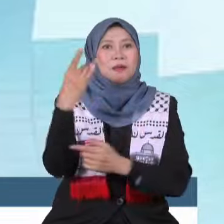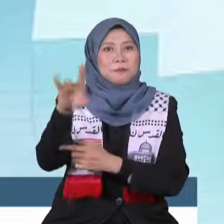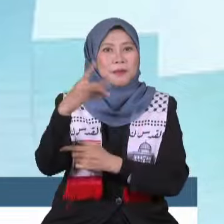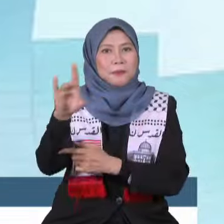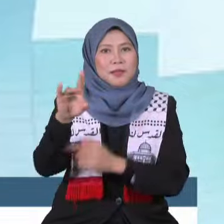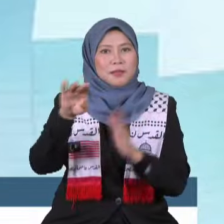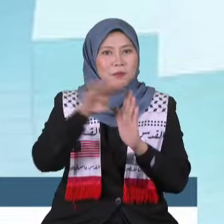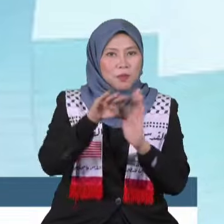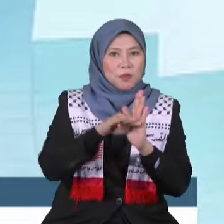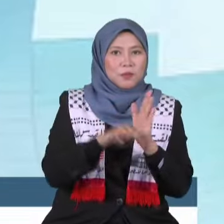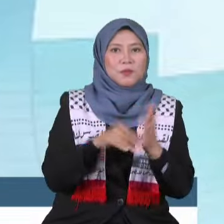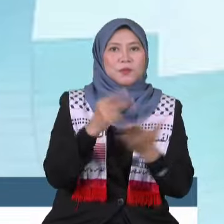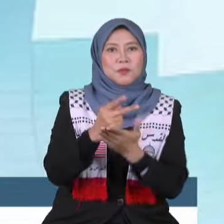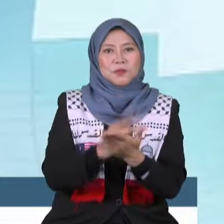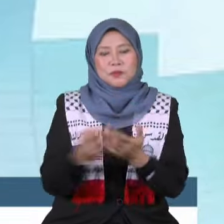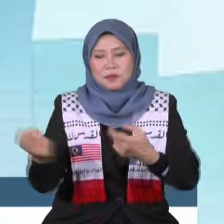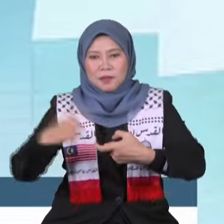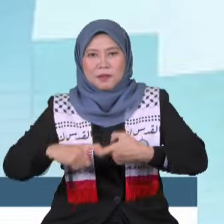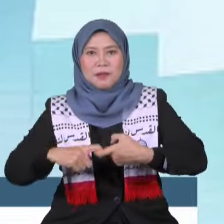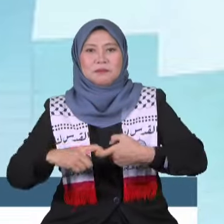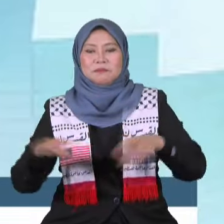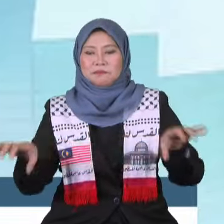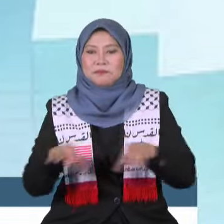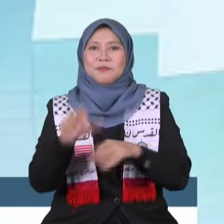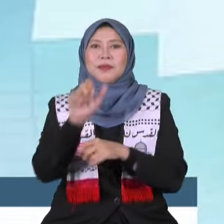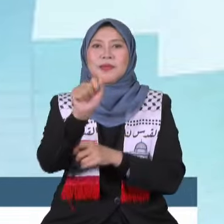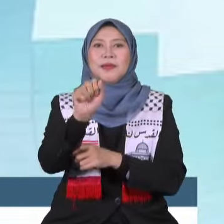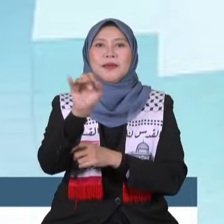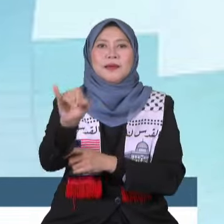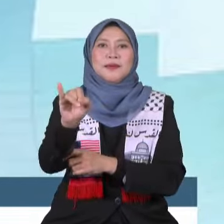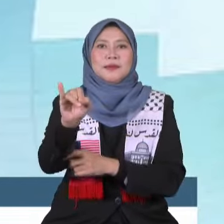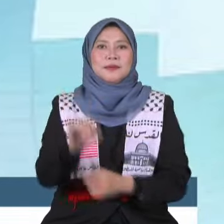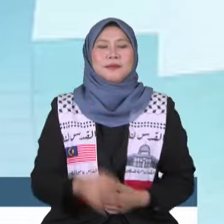daripadanya modul khusus berkaitan kecerdasan buatan AI.